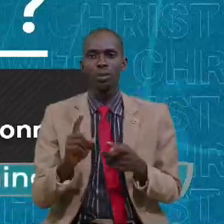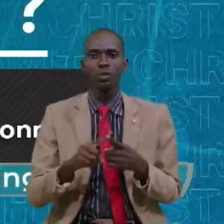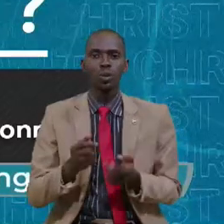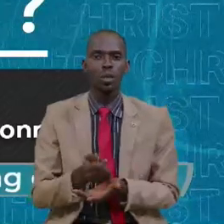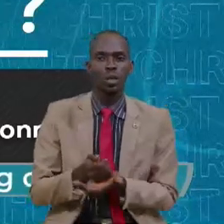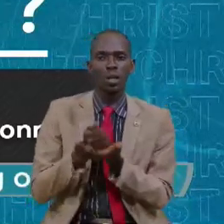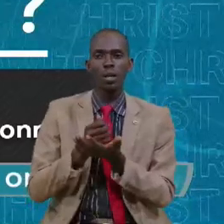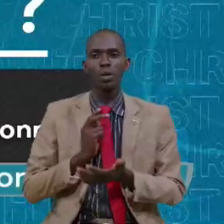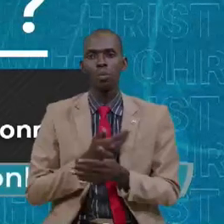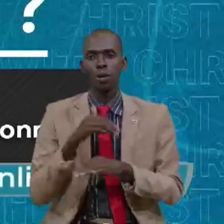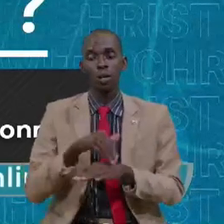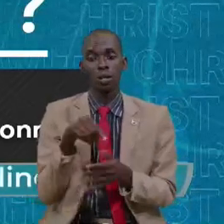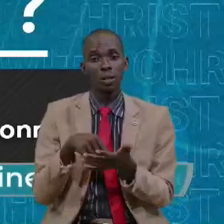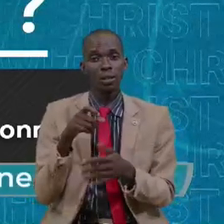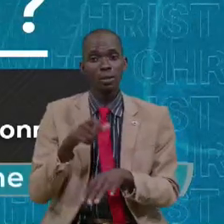aider en ce moment